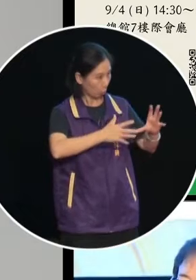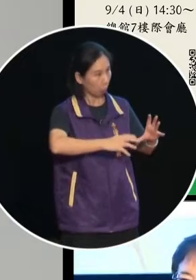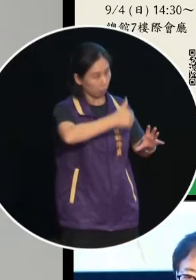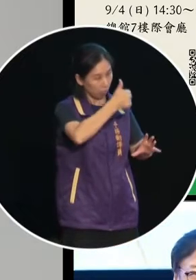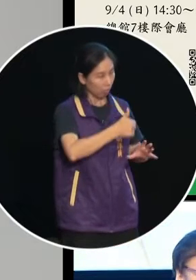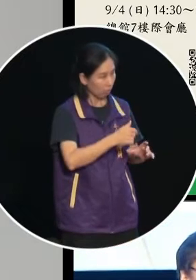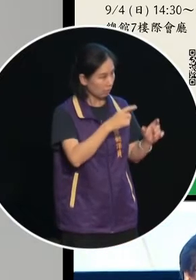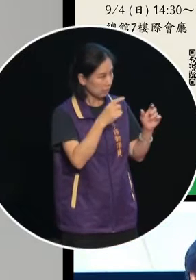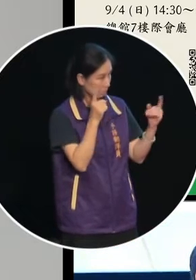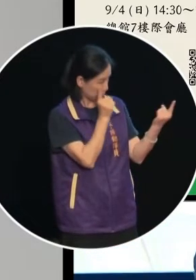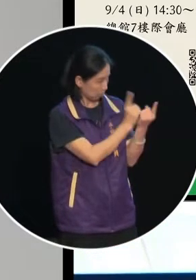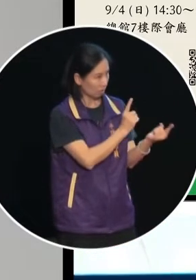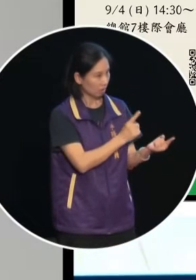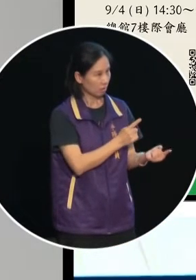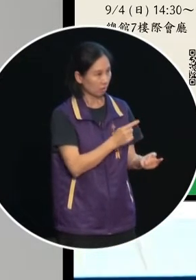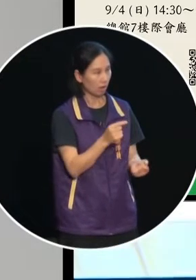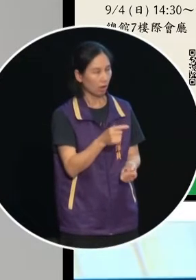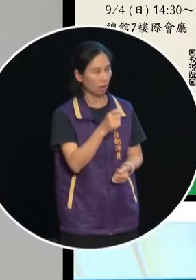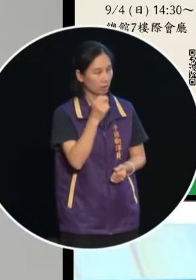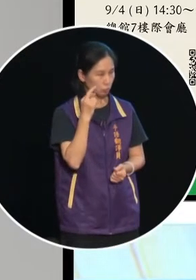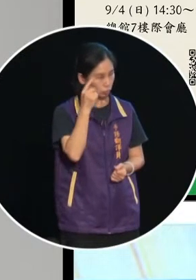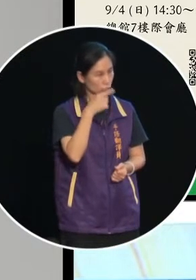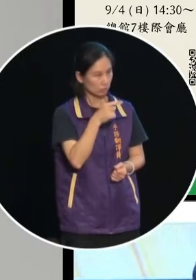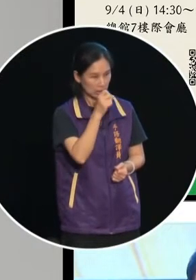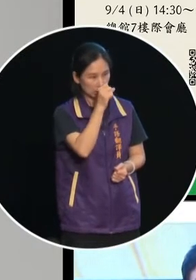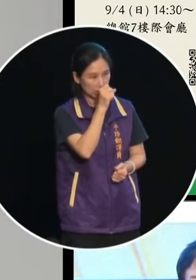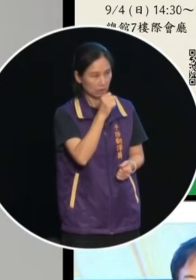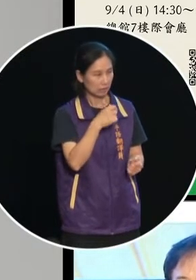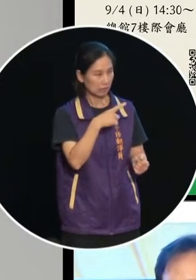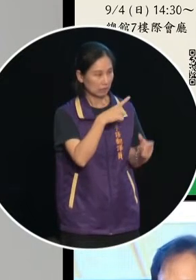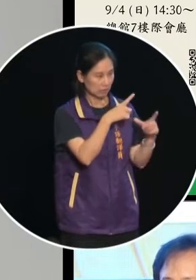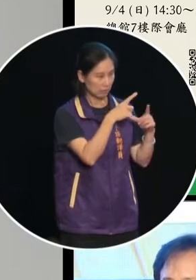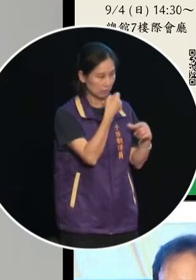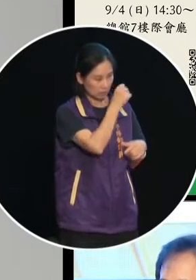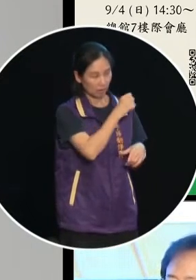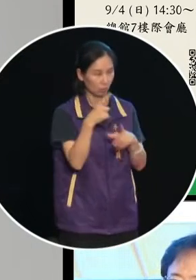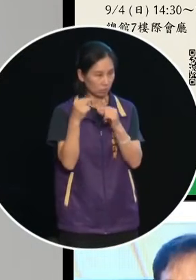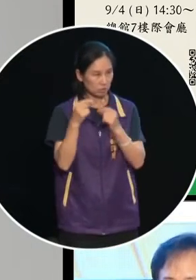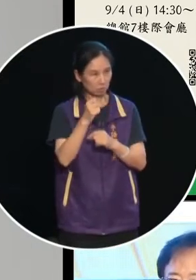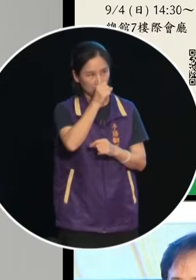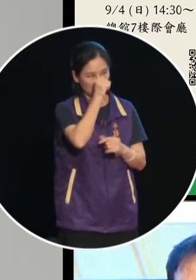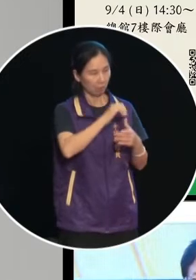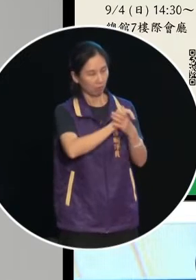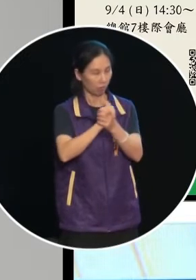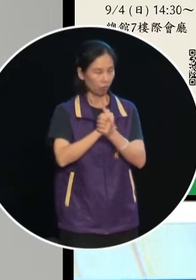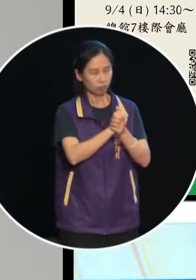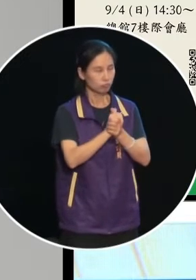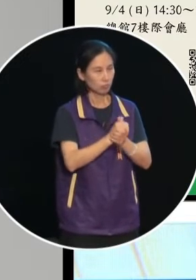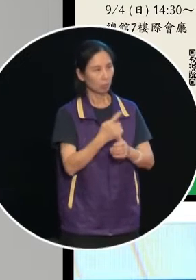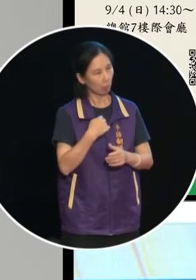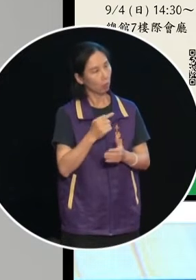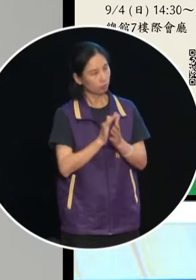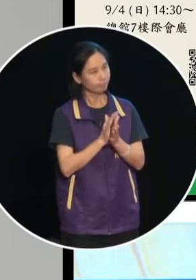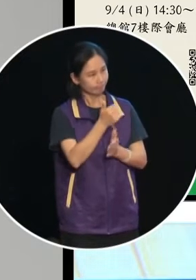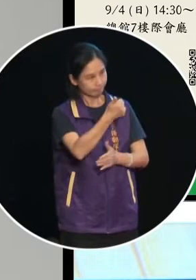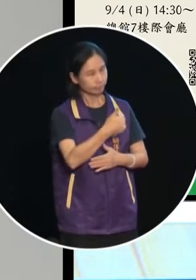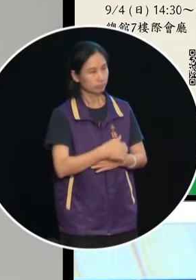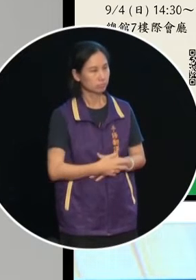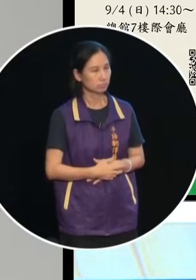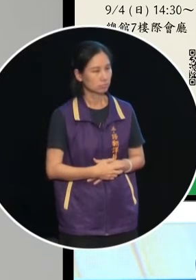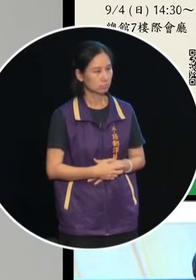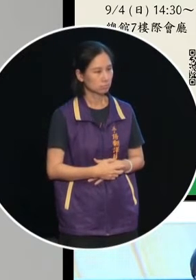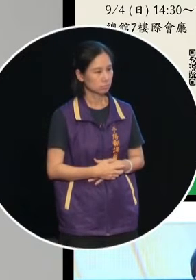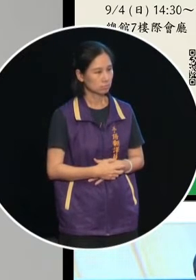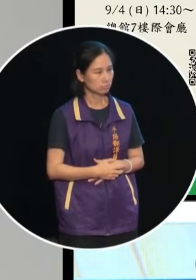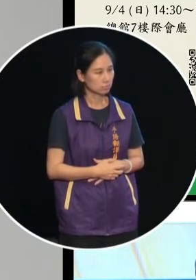台主张台日友好，哇，选民很高兴，他的选票越多又更多了。”那他到中